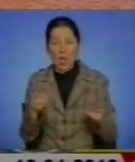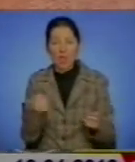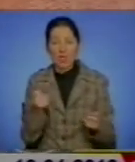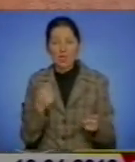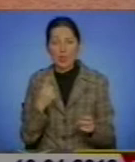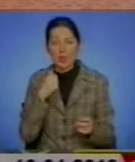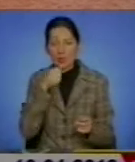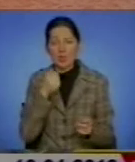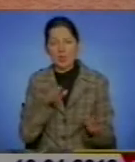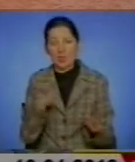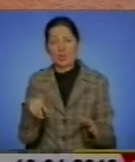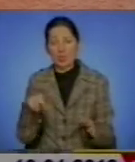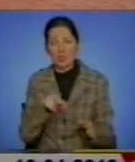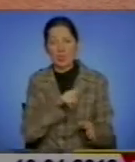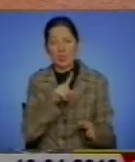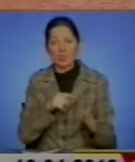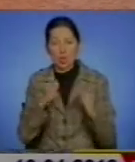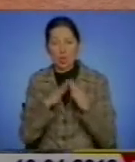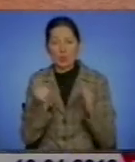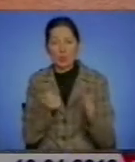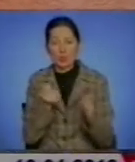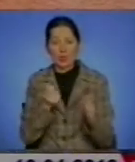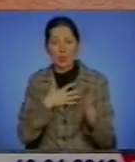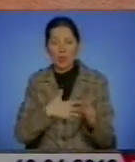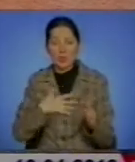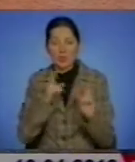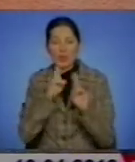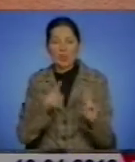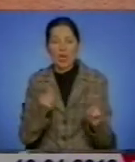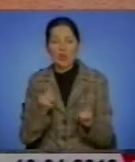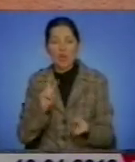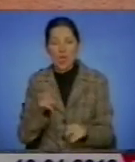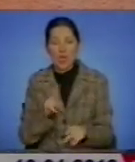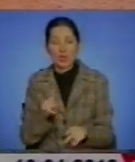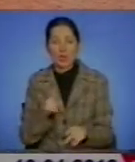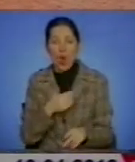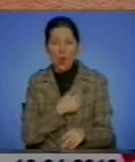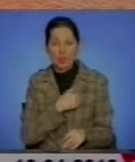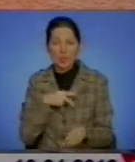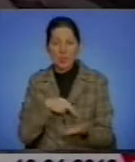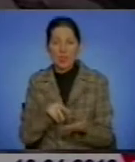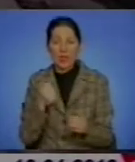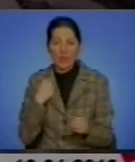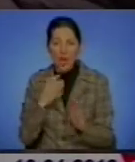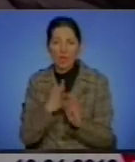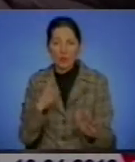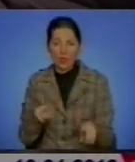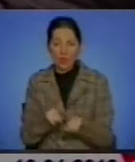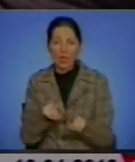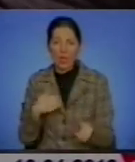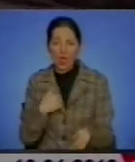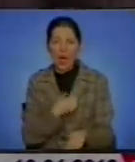дому. Трошки не знаю, що, як, чого. Хотіли йти в армію? Так, я хотів